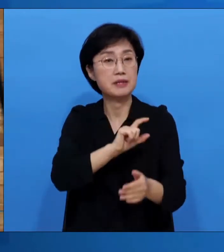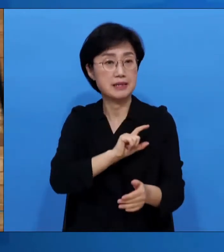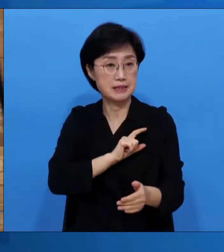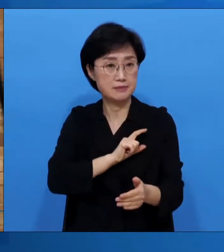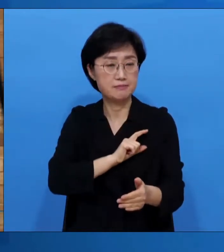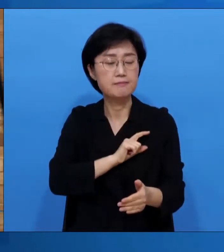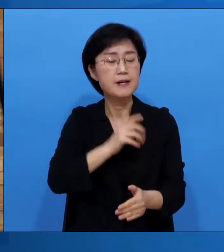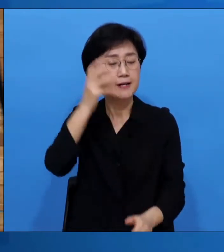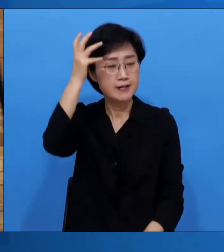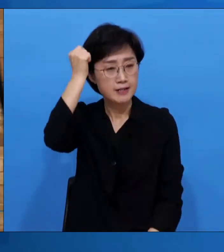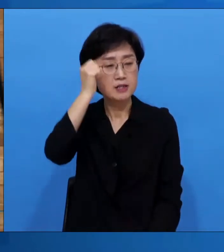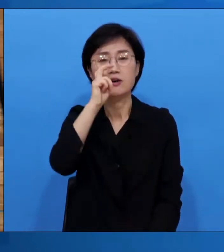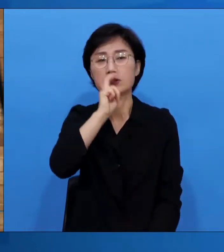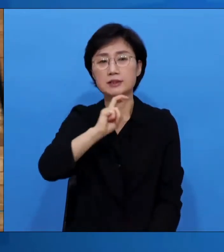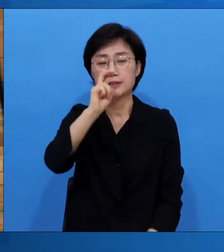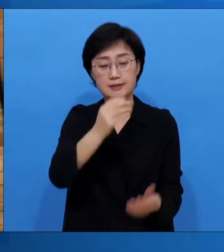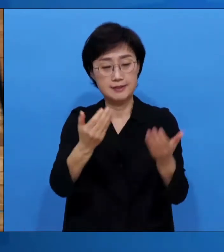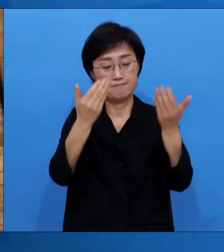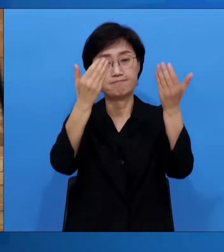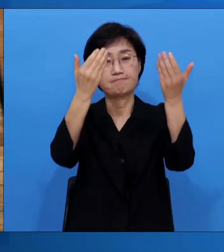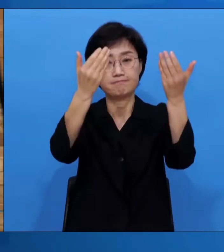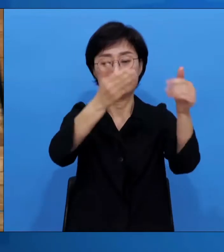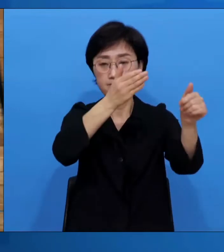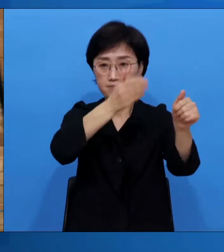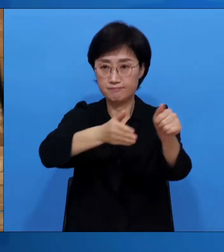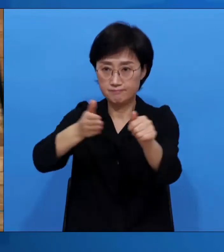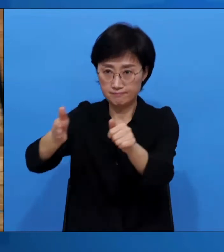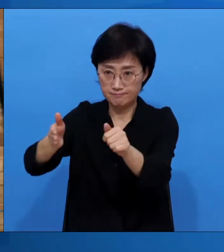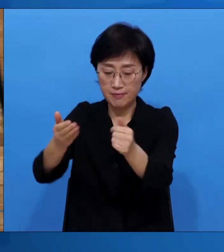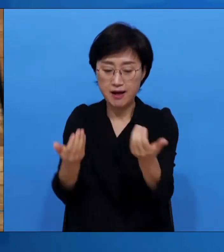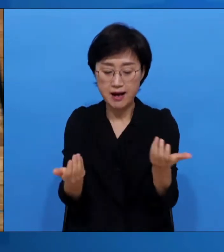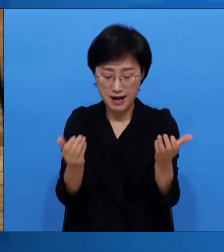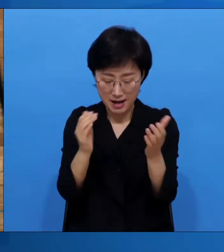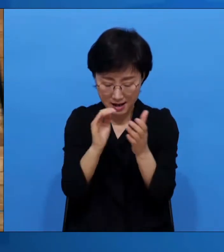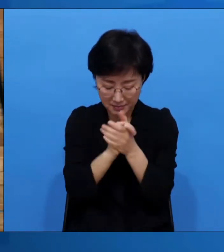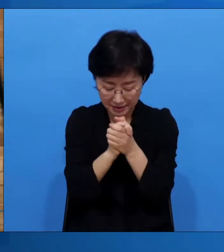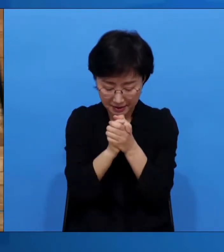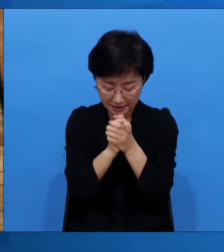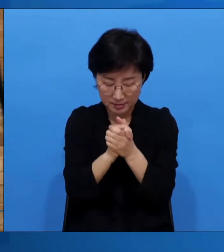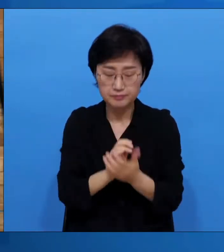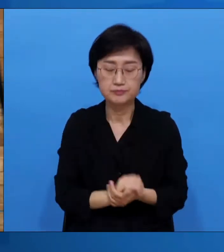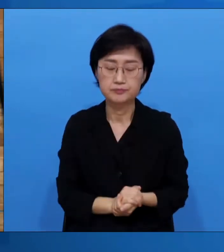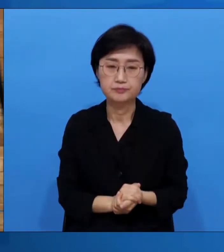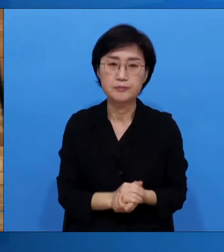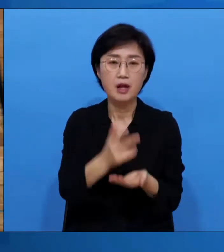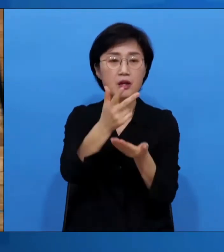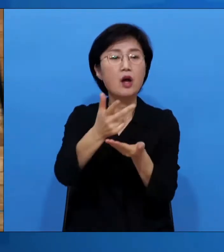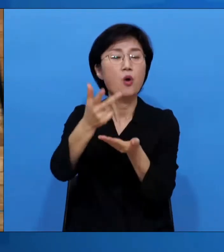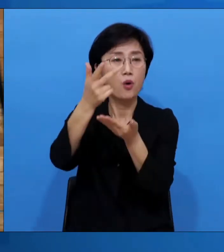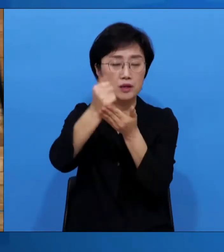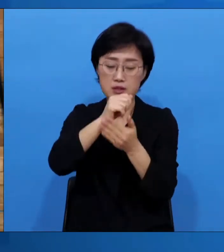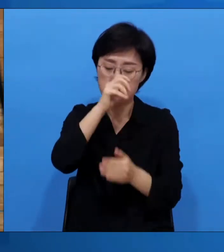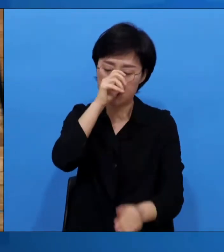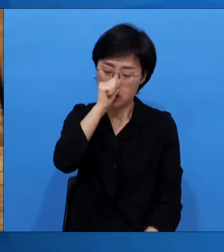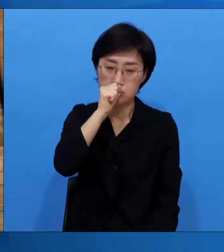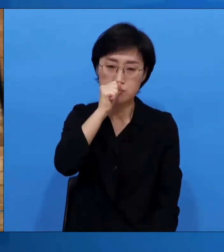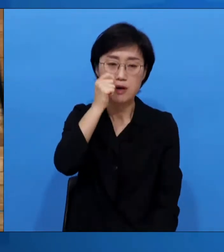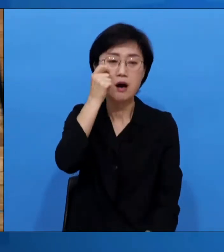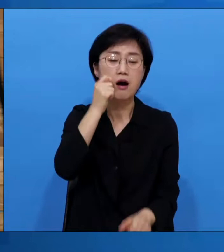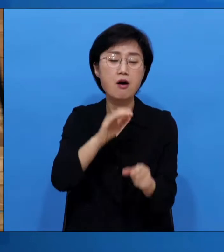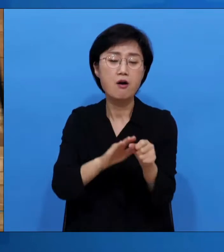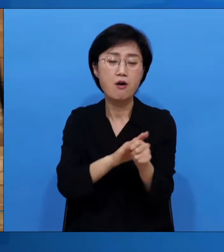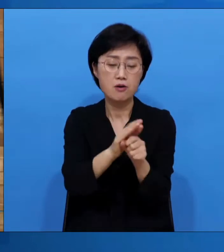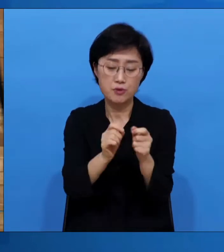Enter his gates with thanksgiving and his courts with praise. Give thanks to him and praise his name. 여호와는 선하시니 그의 인자하심이